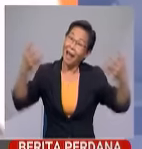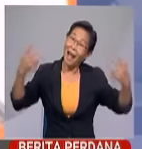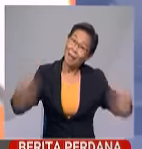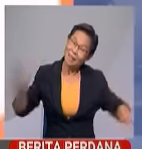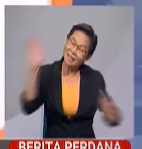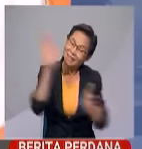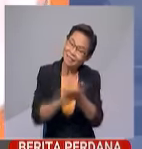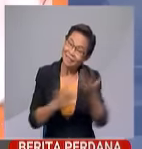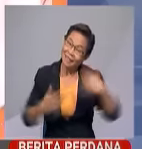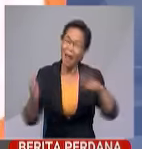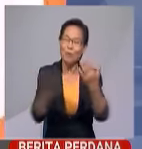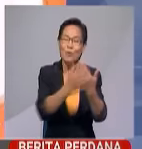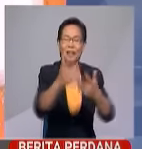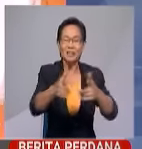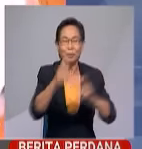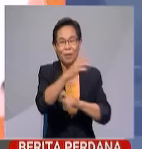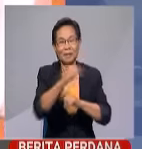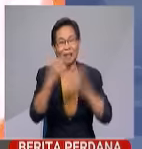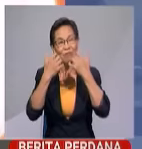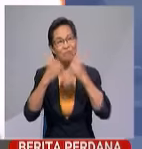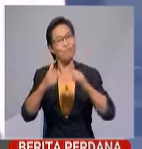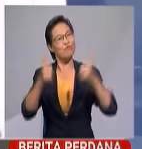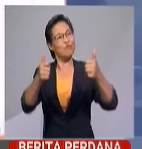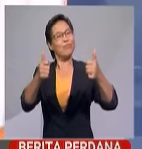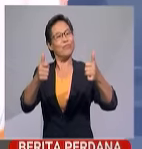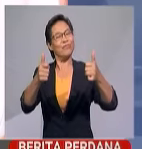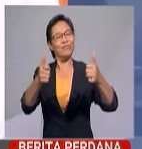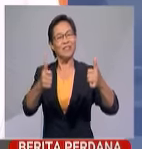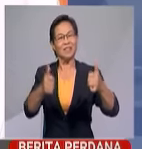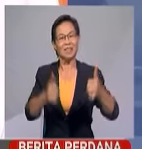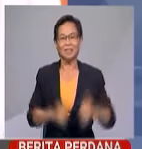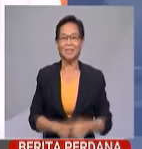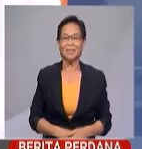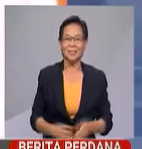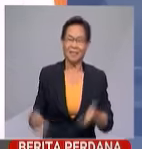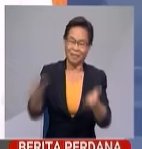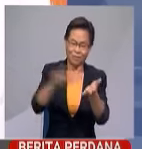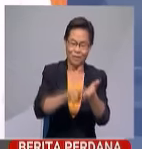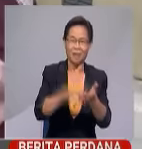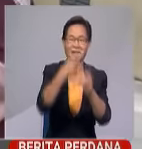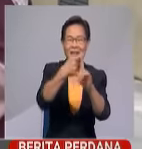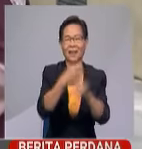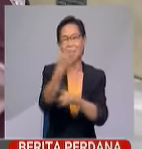Selesai. Mudah, cepat dan efektif. Atika Ismail, RTM.